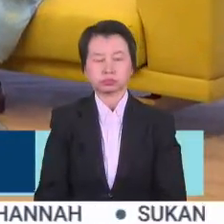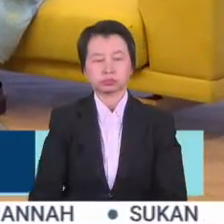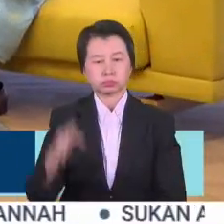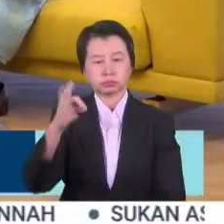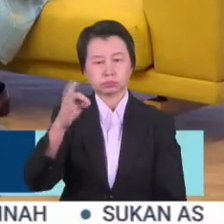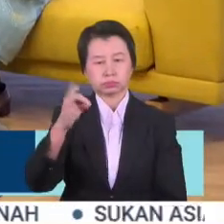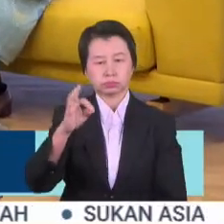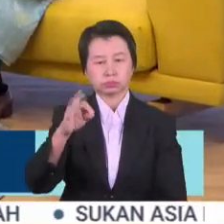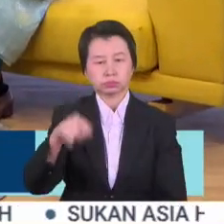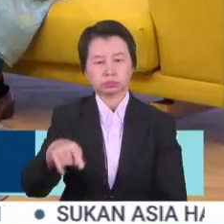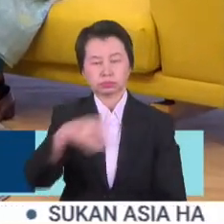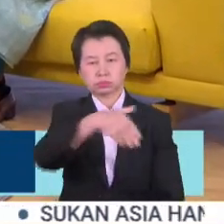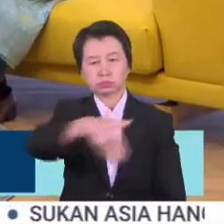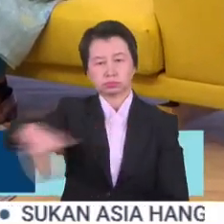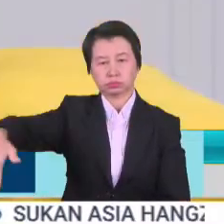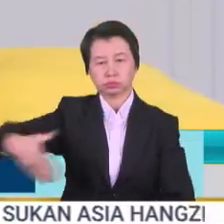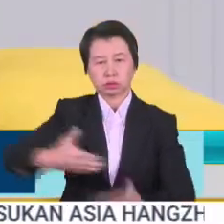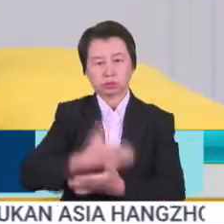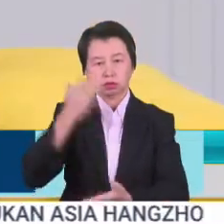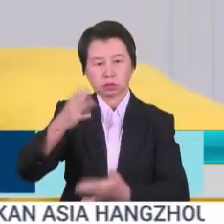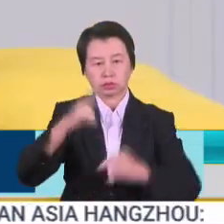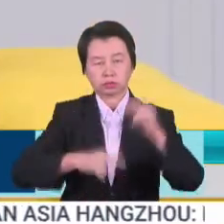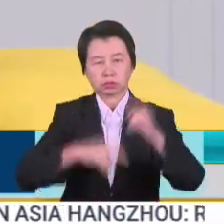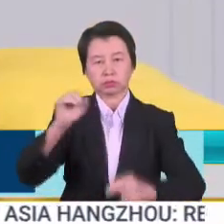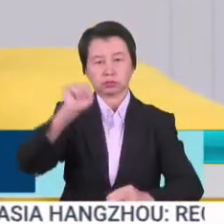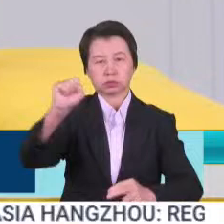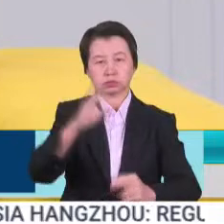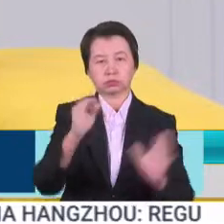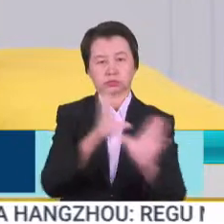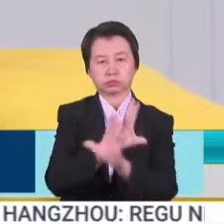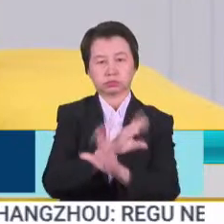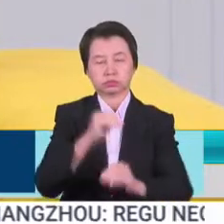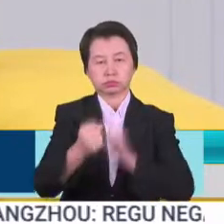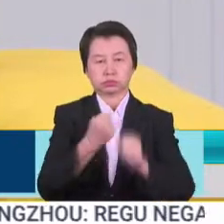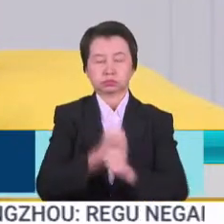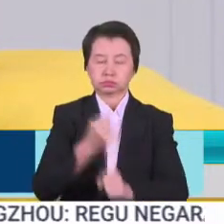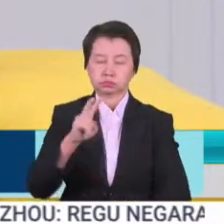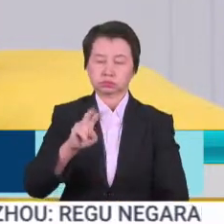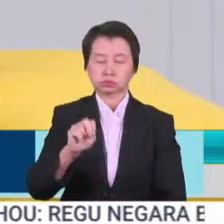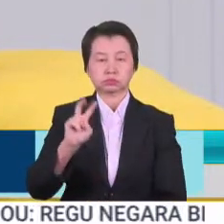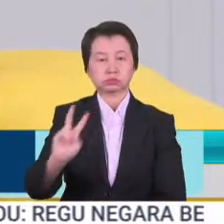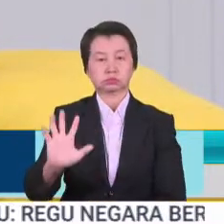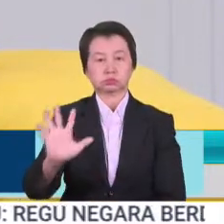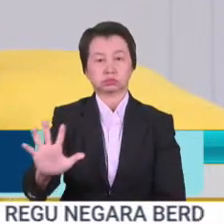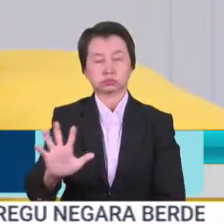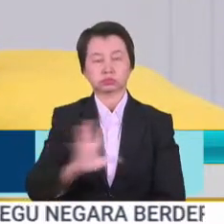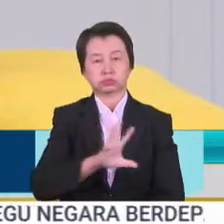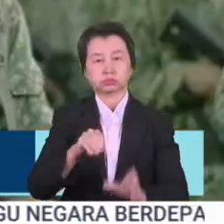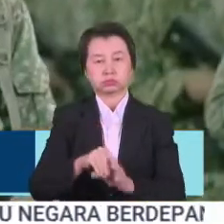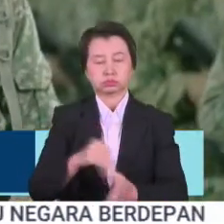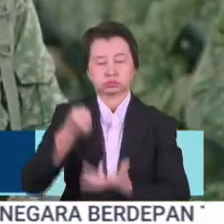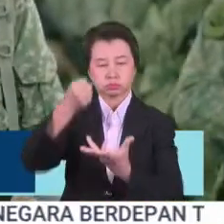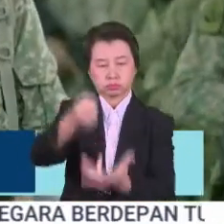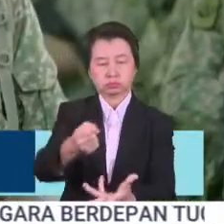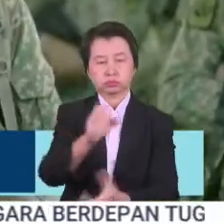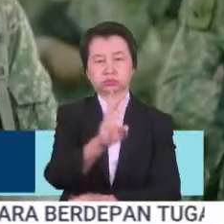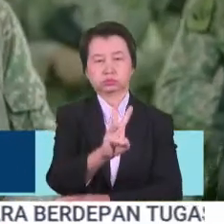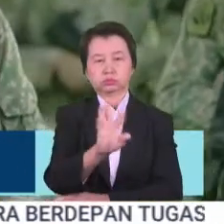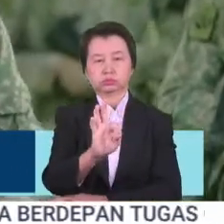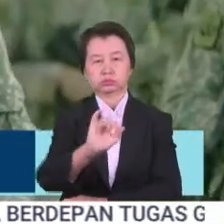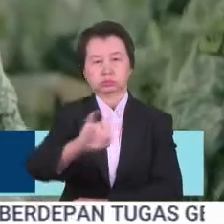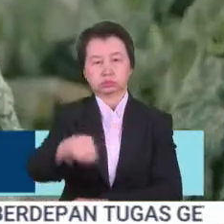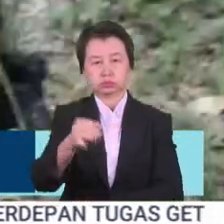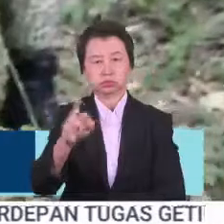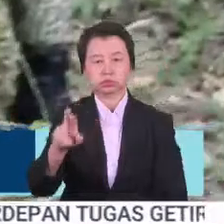19 pos kawalan sempadan baharu akan dibina di Sabah dan Sarawak menjelang tahun 2025, melibatkan peruntukan